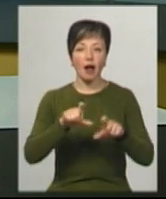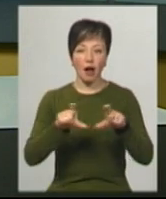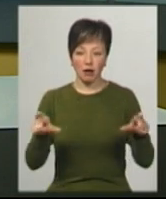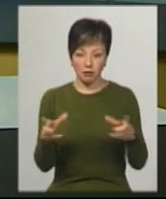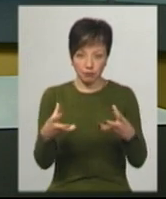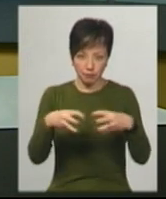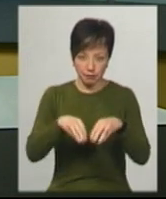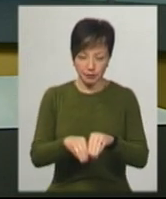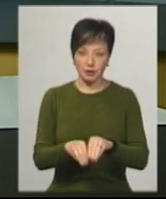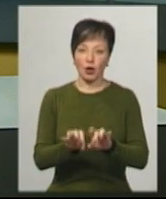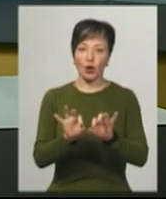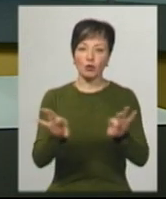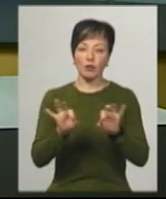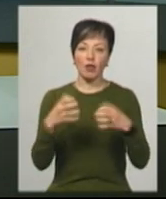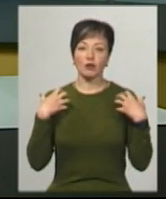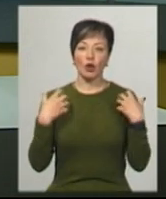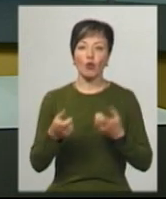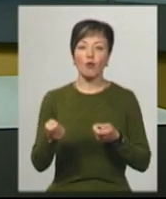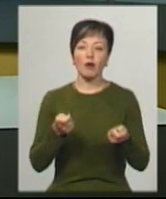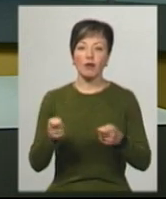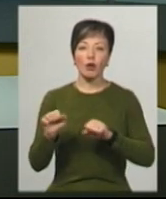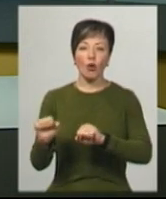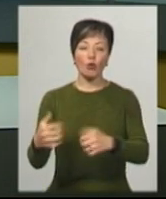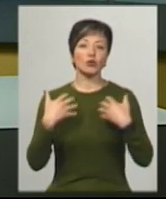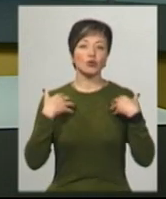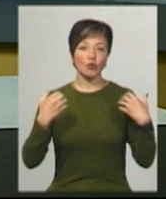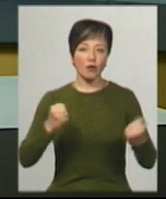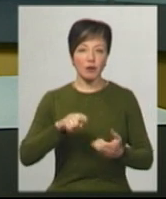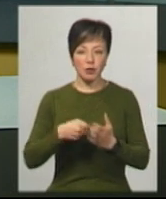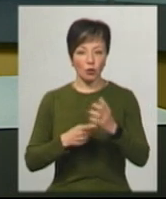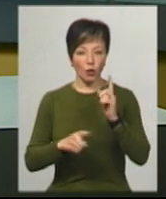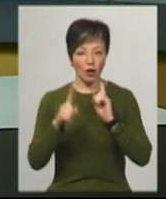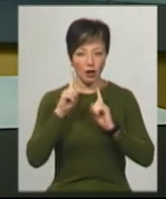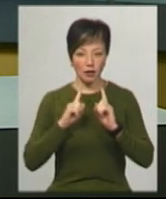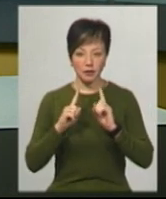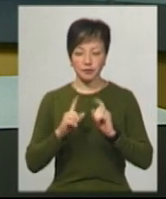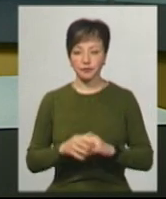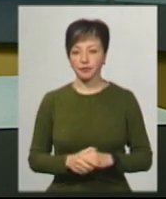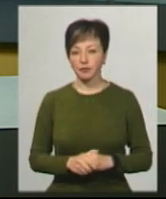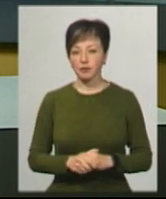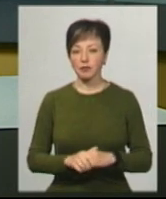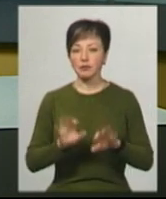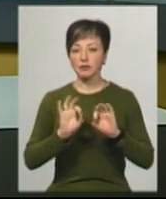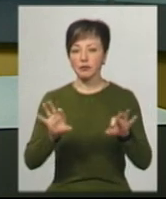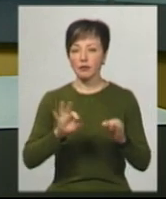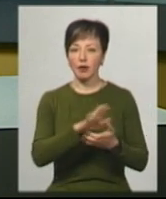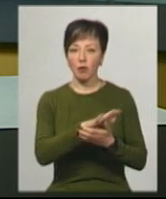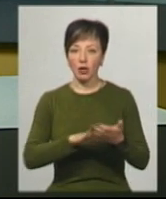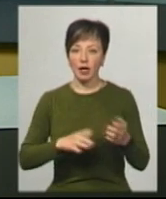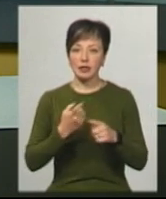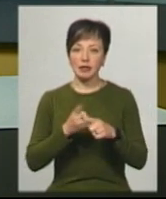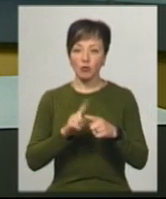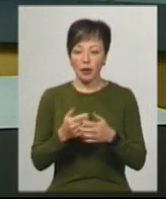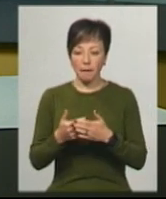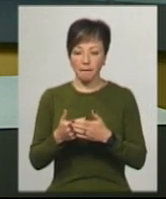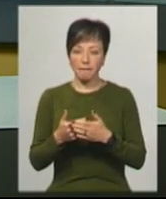це розповів Суспільному начальник управління охорони здоров'я Хмельницької міської ради Борис Ткач. За його словами, в подальшому це буде хосписне